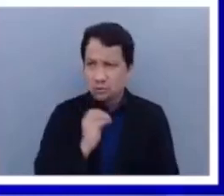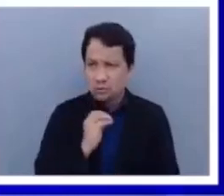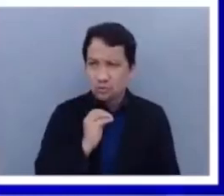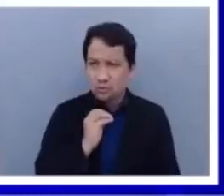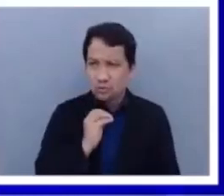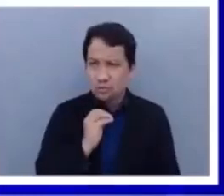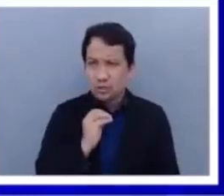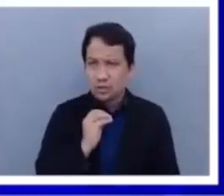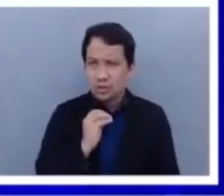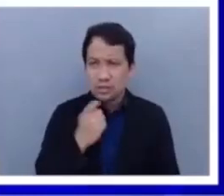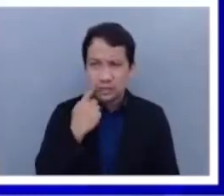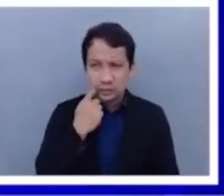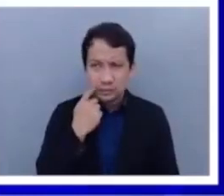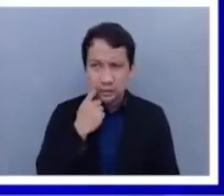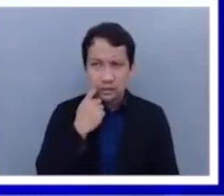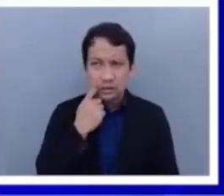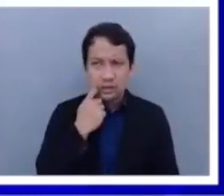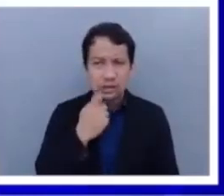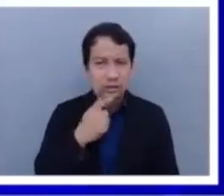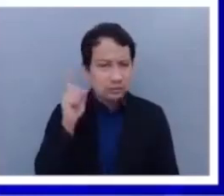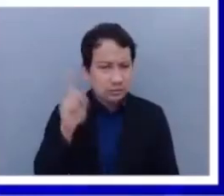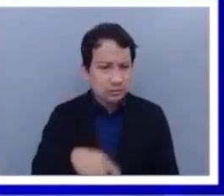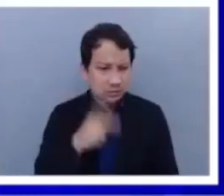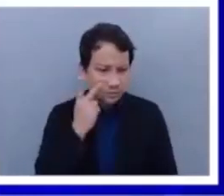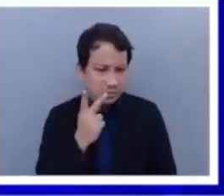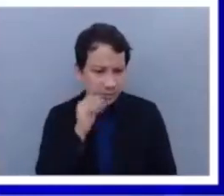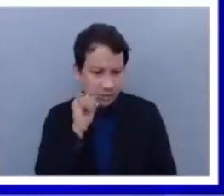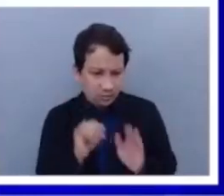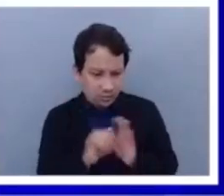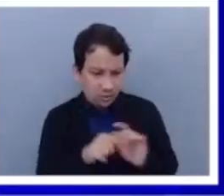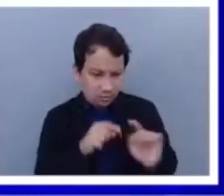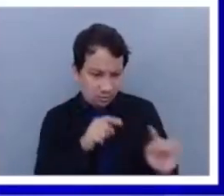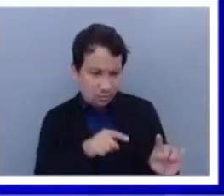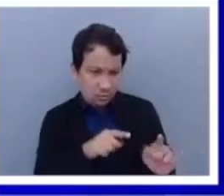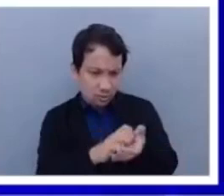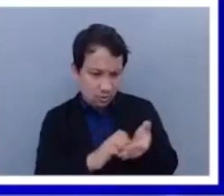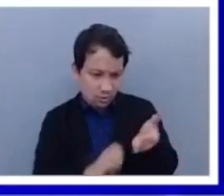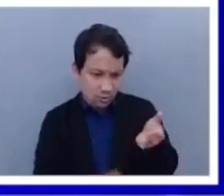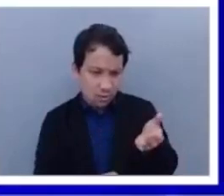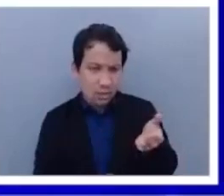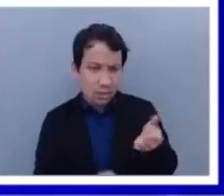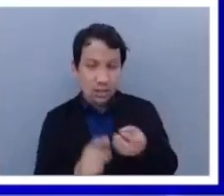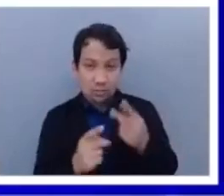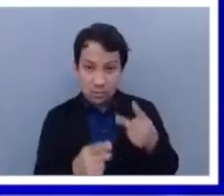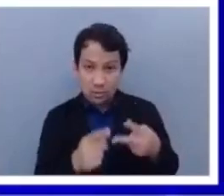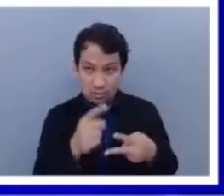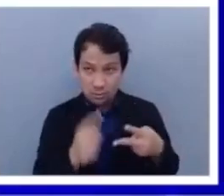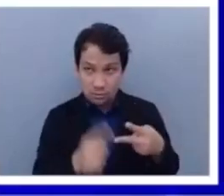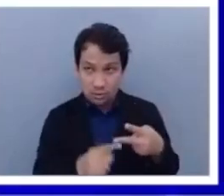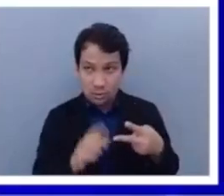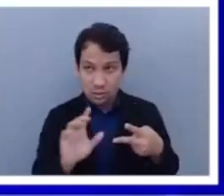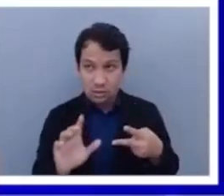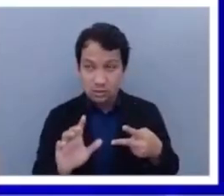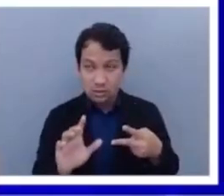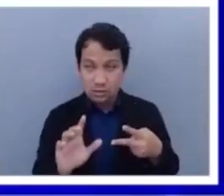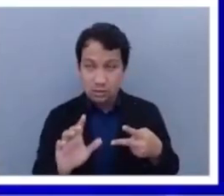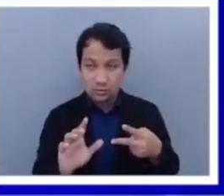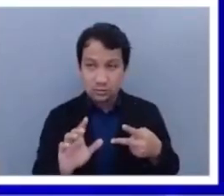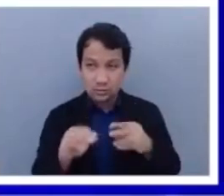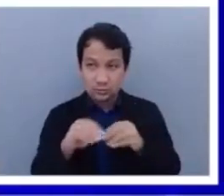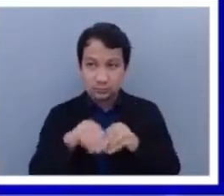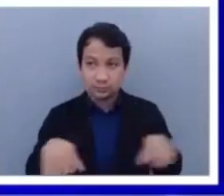kanina, hindi namin ma-identify kung itong reduction sa dalawang sub-sectors, no?